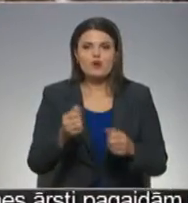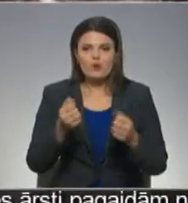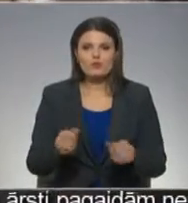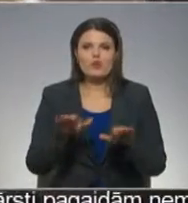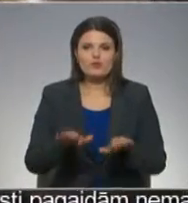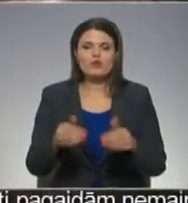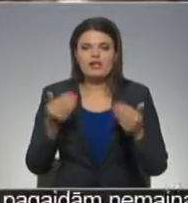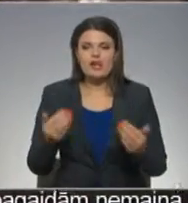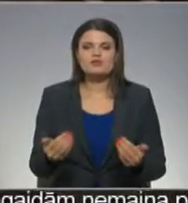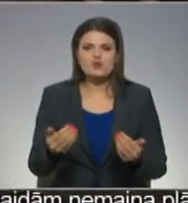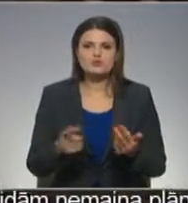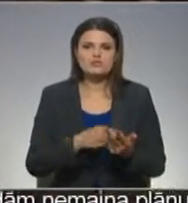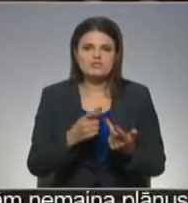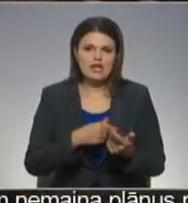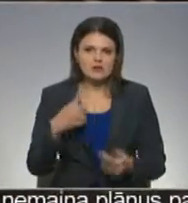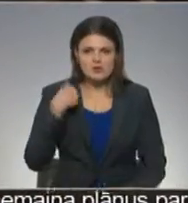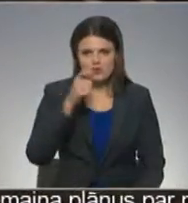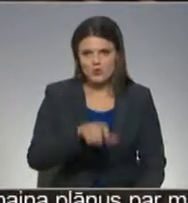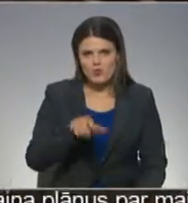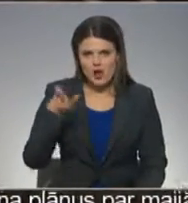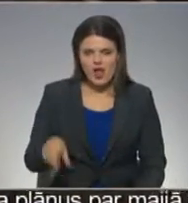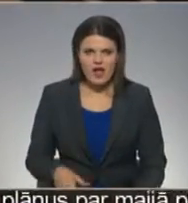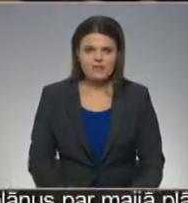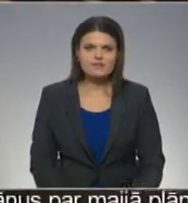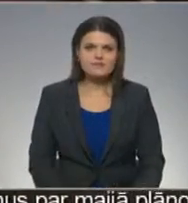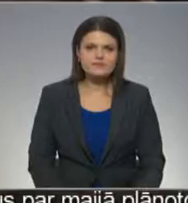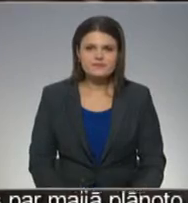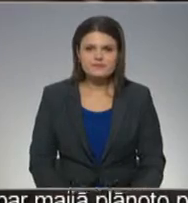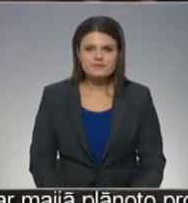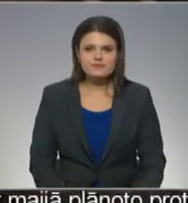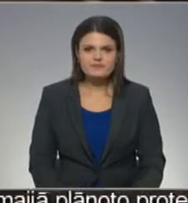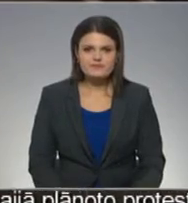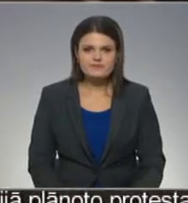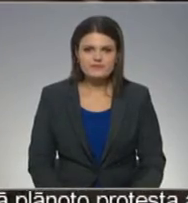skolēnu skaitu. Kā arī Nikitina Andrejs Mažants, Latgales reģionālā televīzija.